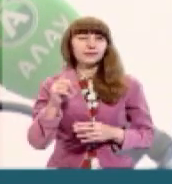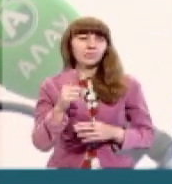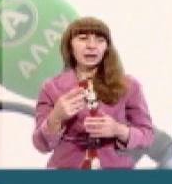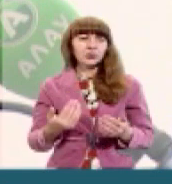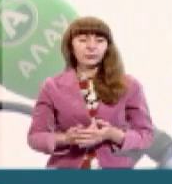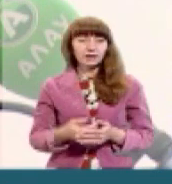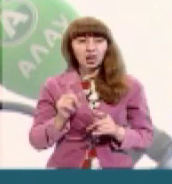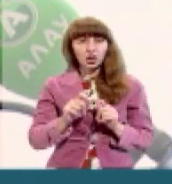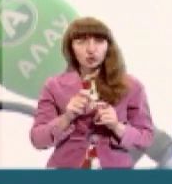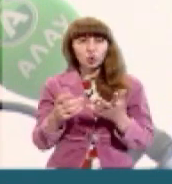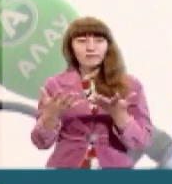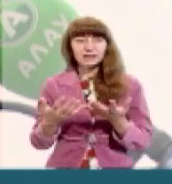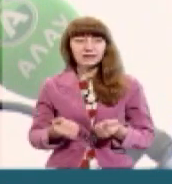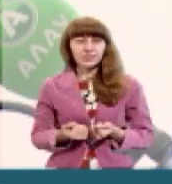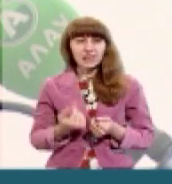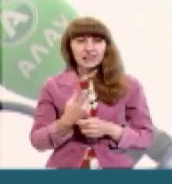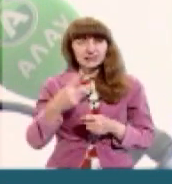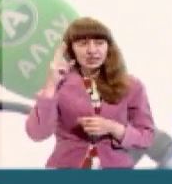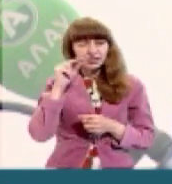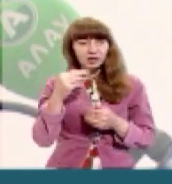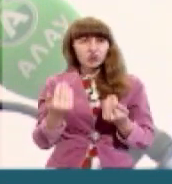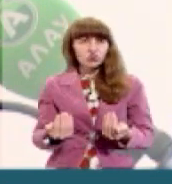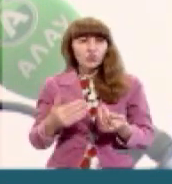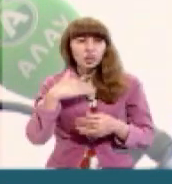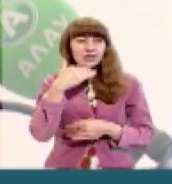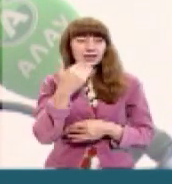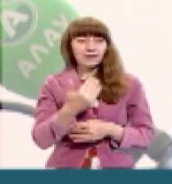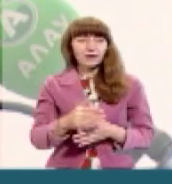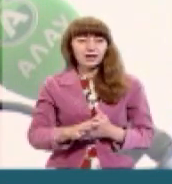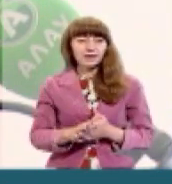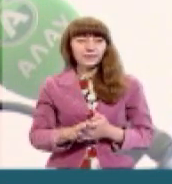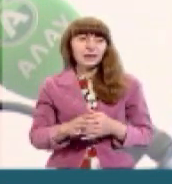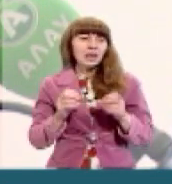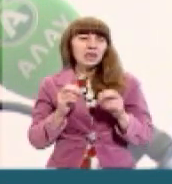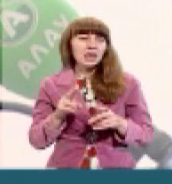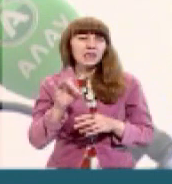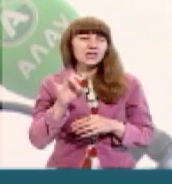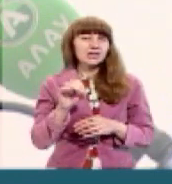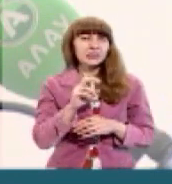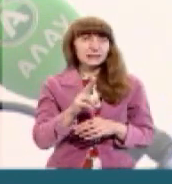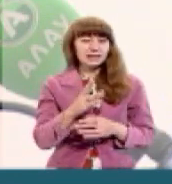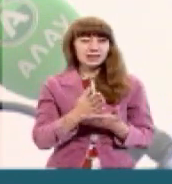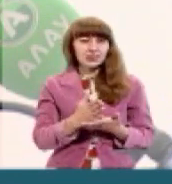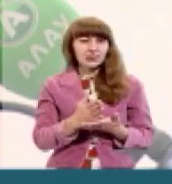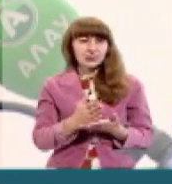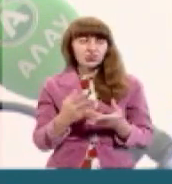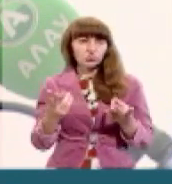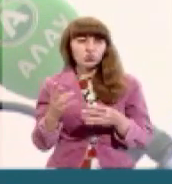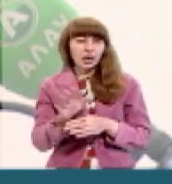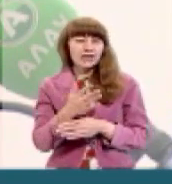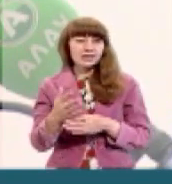на контроле возьмите пожалуйста вот эти цифры которые вы сегодня называли риски вы назвали сами Вот теперь перераспределить